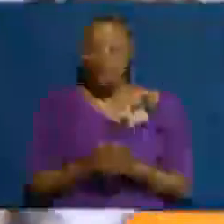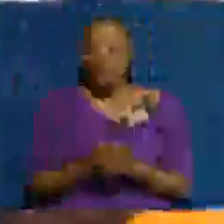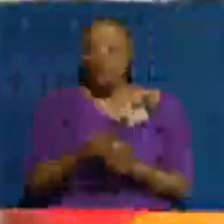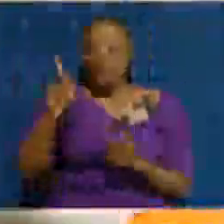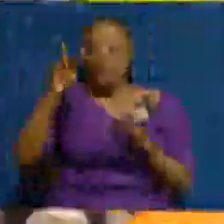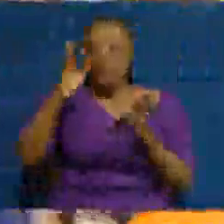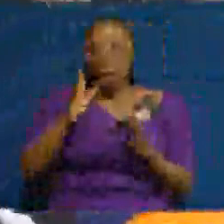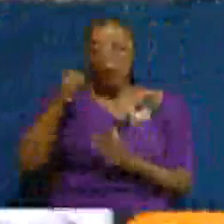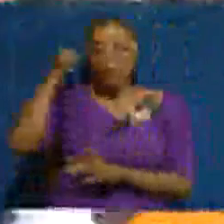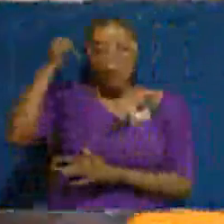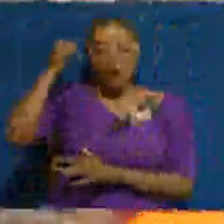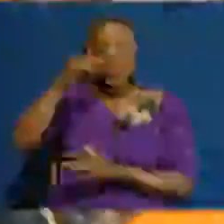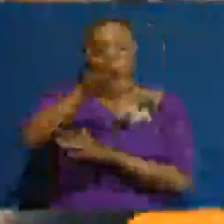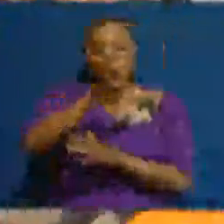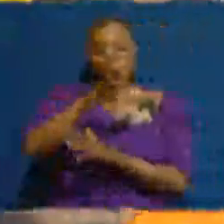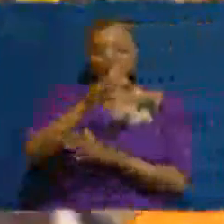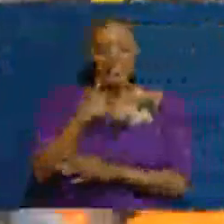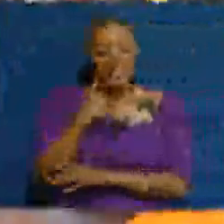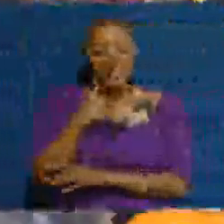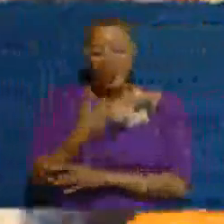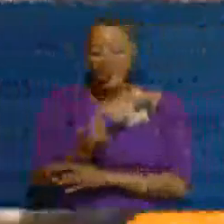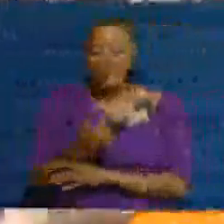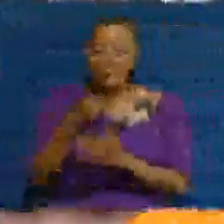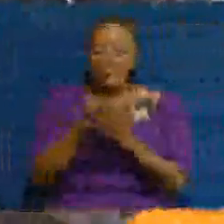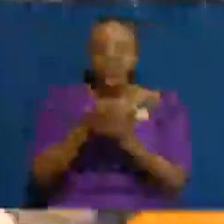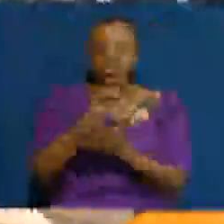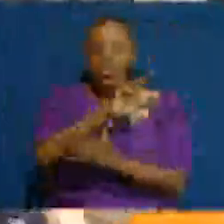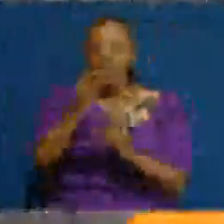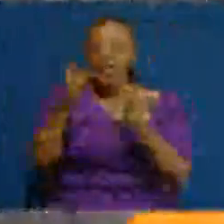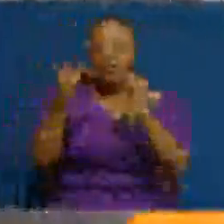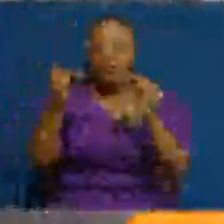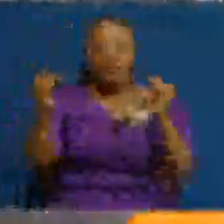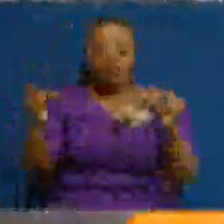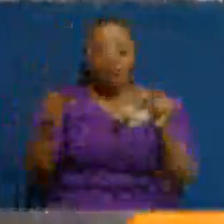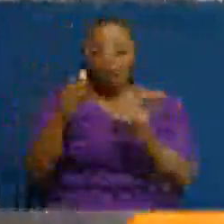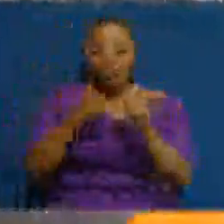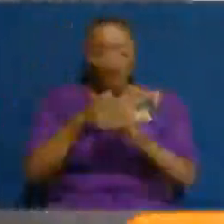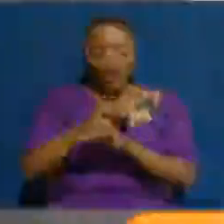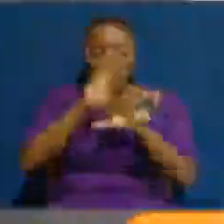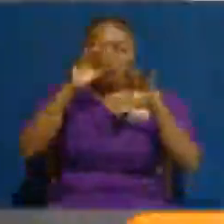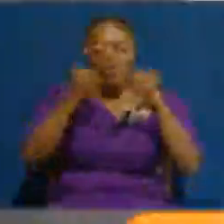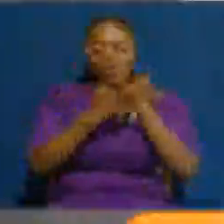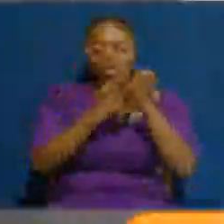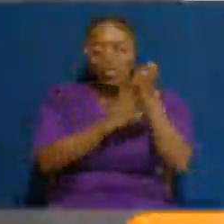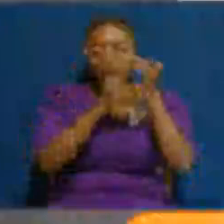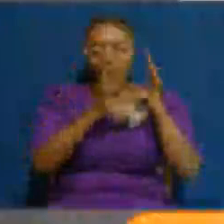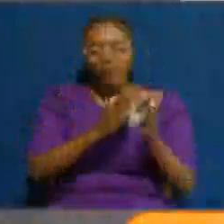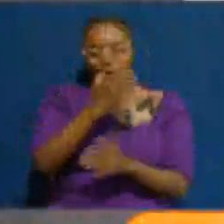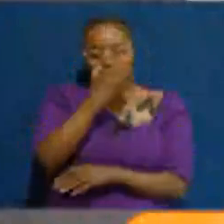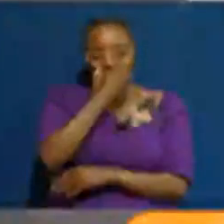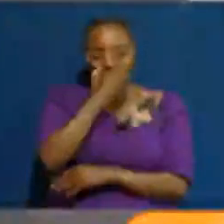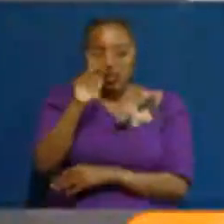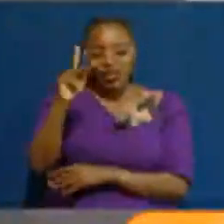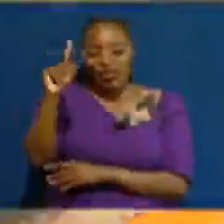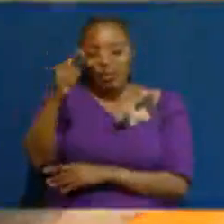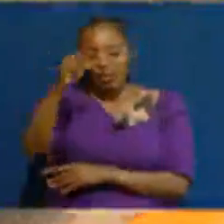Kenya's political arena is alive with debate over the finance bill 2024, drawing clear lines between supporters of President William Ruto's Kenya